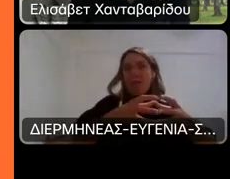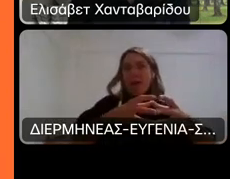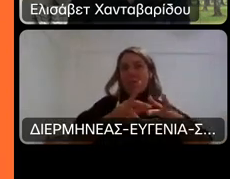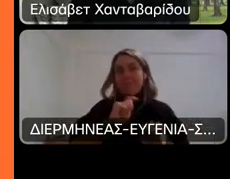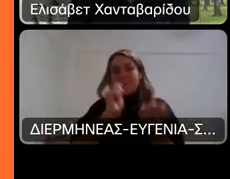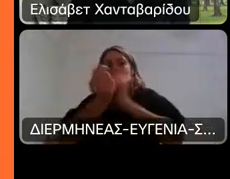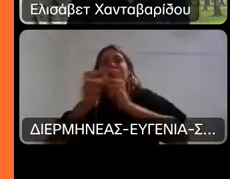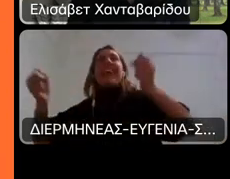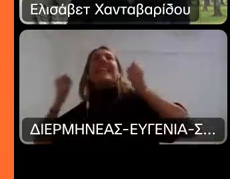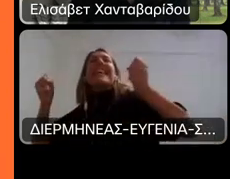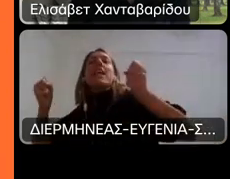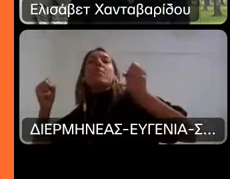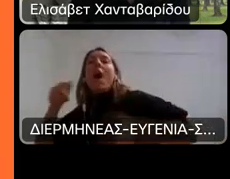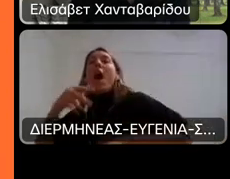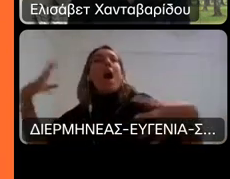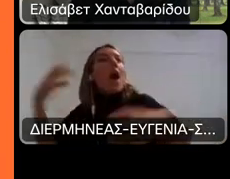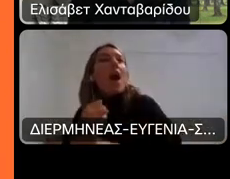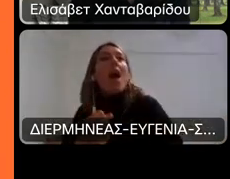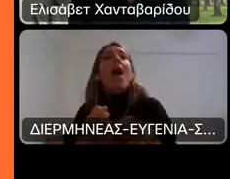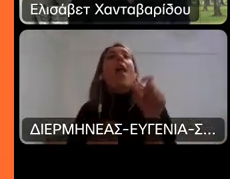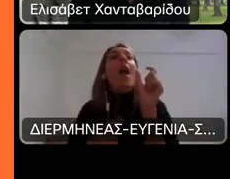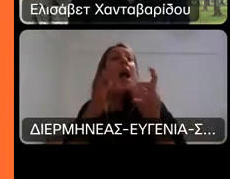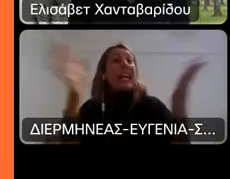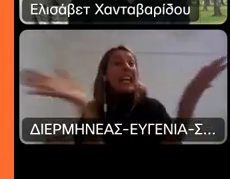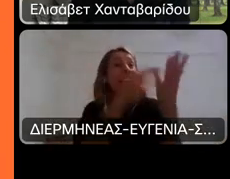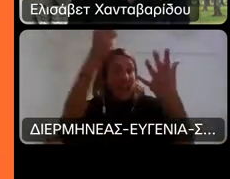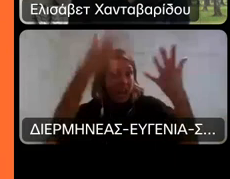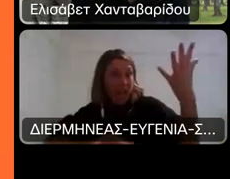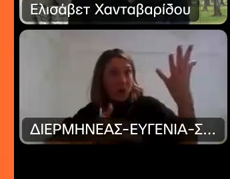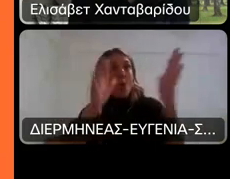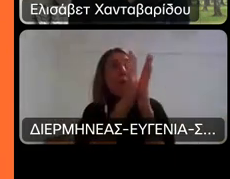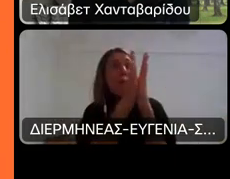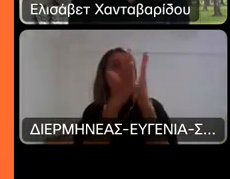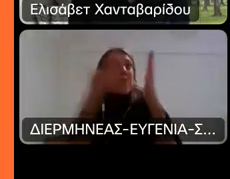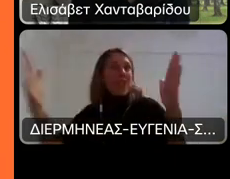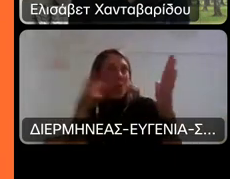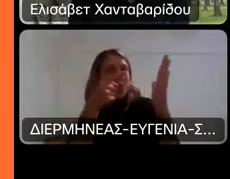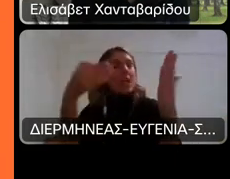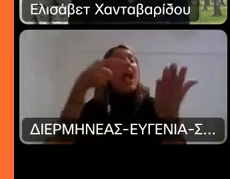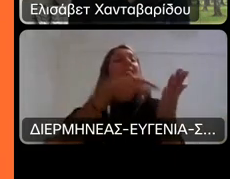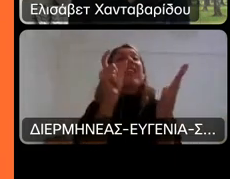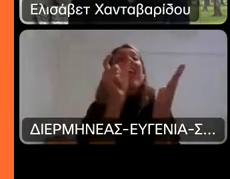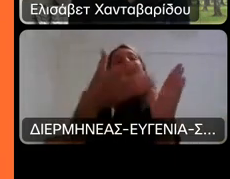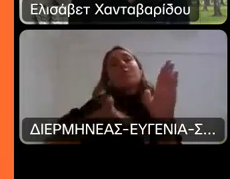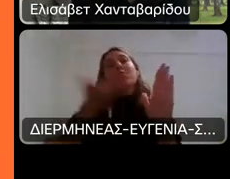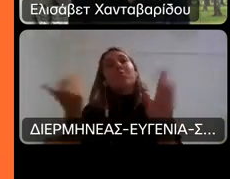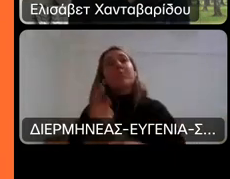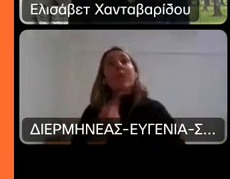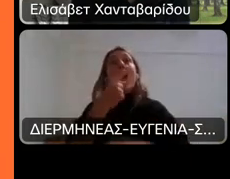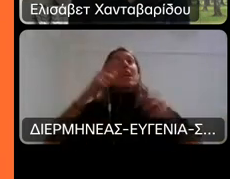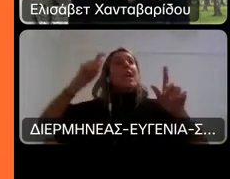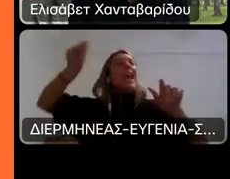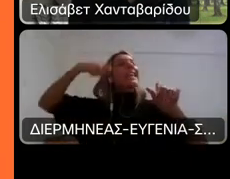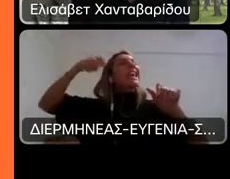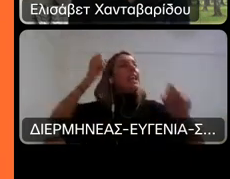τελικά κατάφεραν να βγει αυτός ο όρος από τους καταλόγους των βιβλιοθηκών. Γυρίστηκε μάλιστα και ένα ντοκιμαντέρ με τον τίτλο Change the Subject,